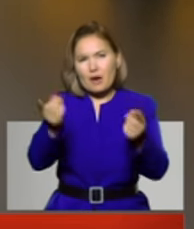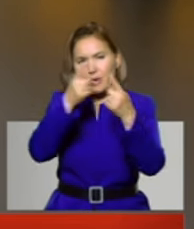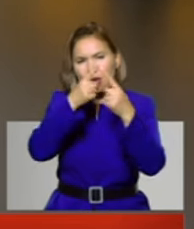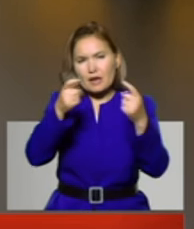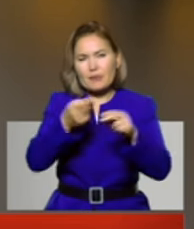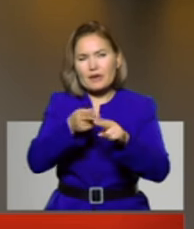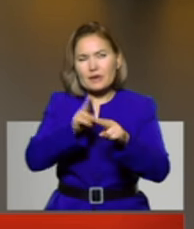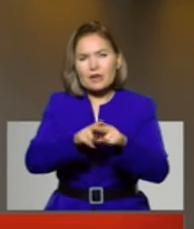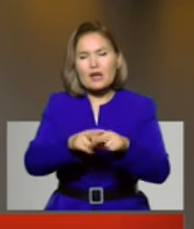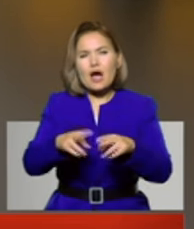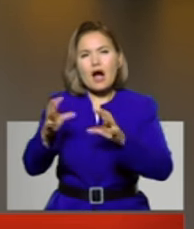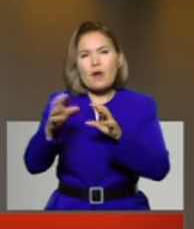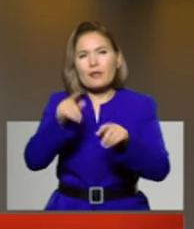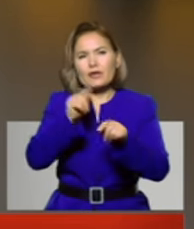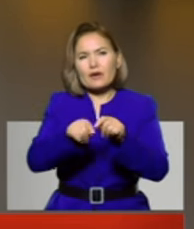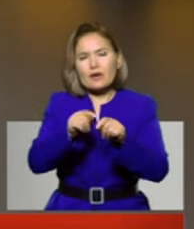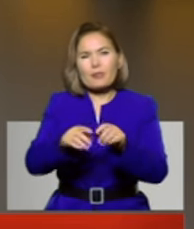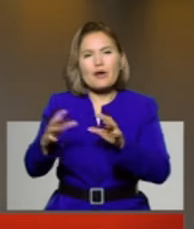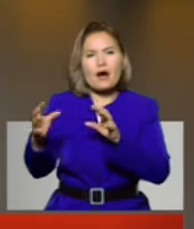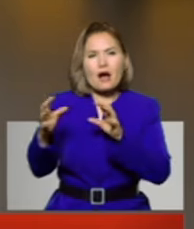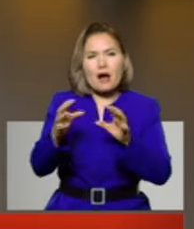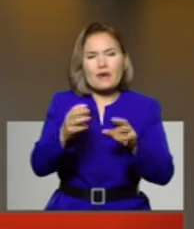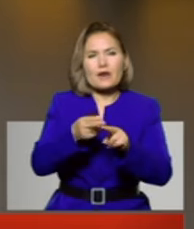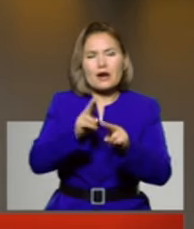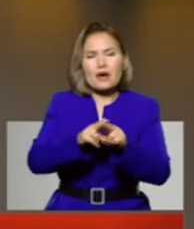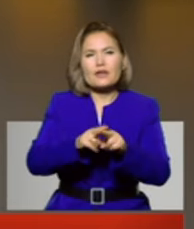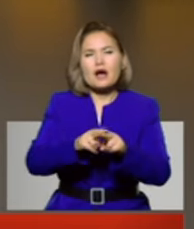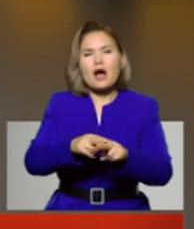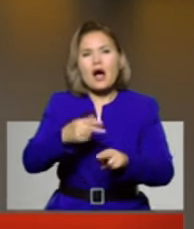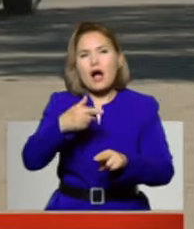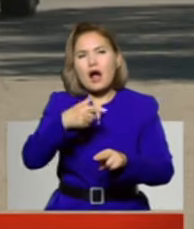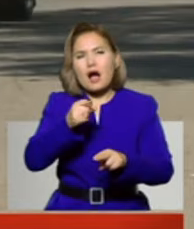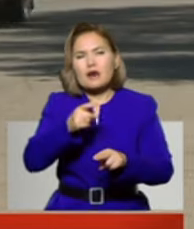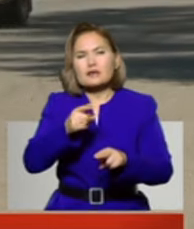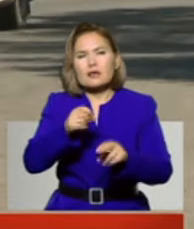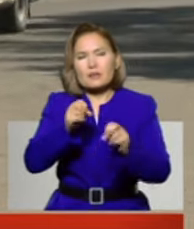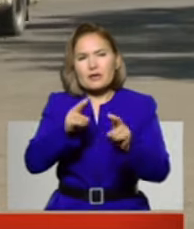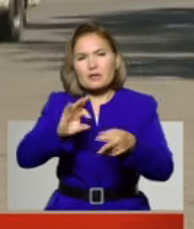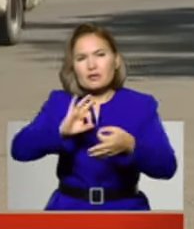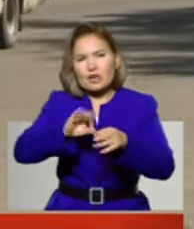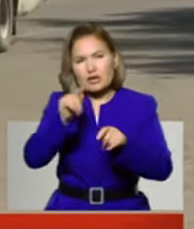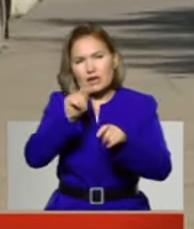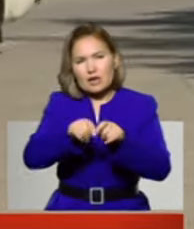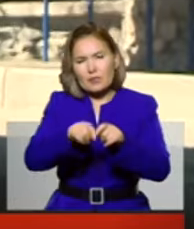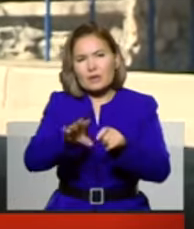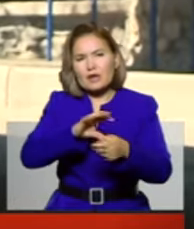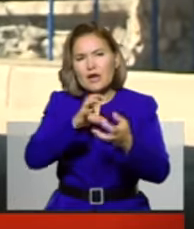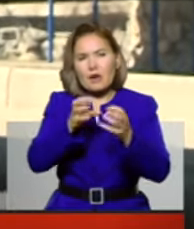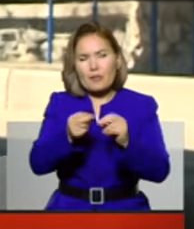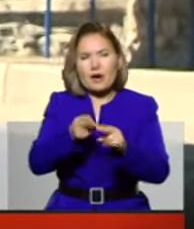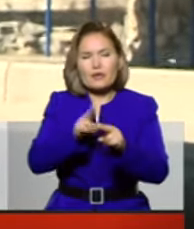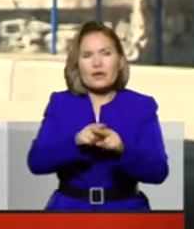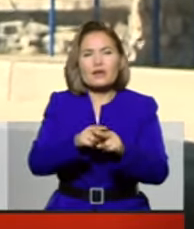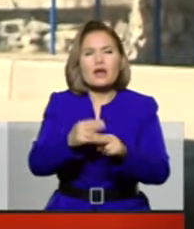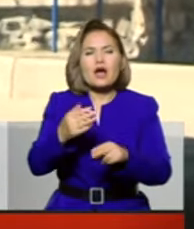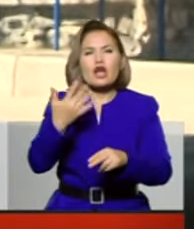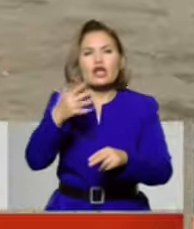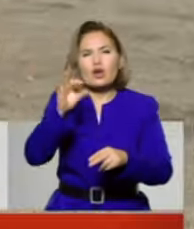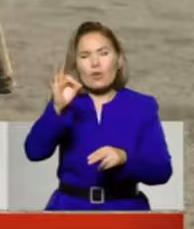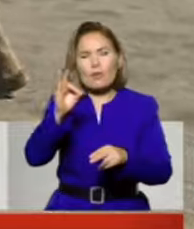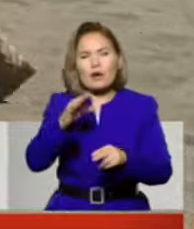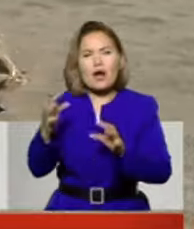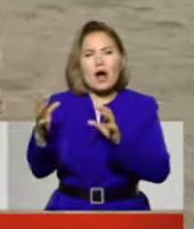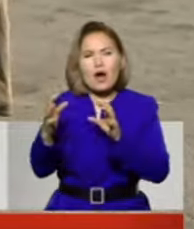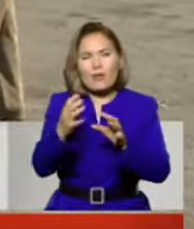департаментінің қызметкерлері рейд жүргізіп, автобустарды газоанализатормен тексерді. Қоғамдық көліктердің тең жартысы